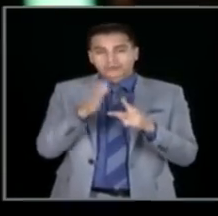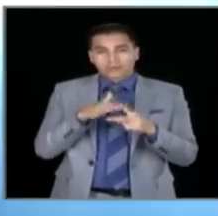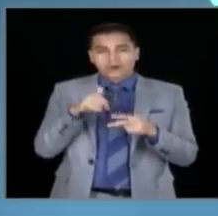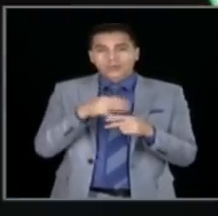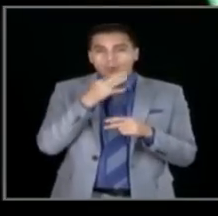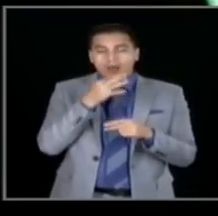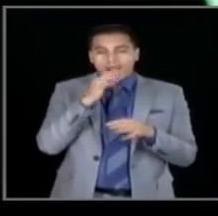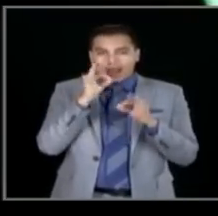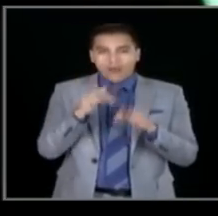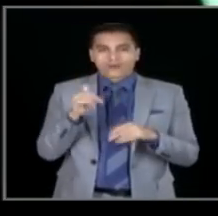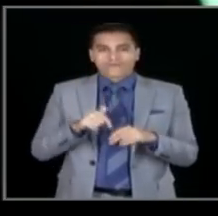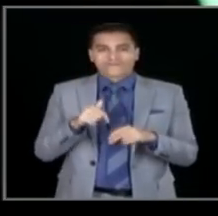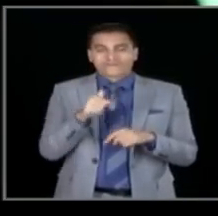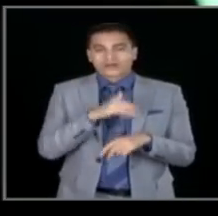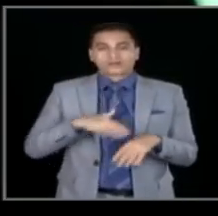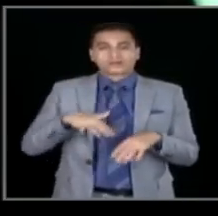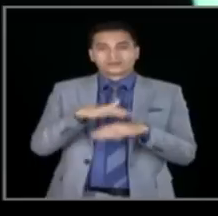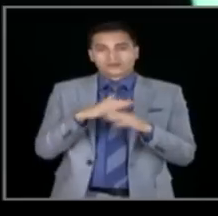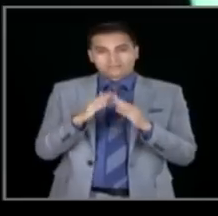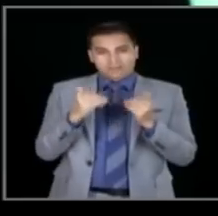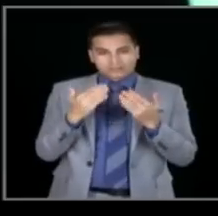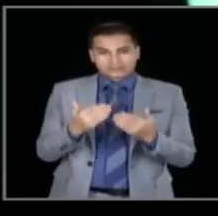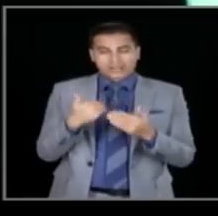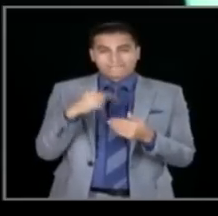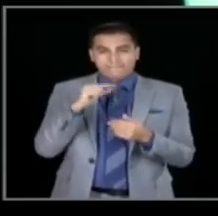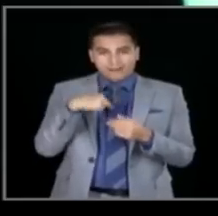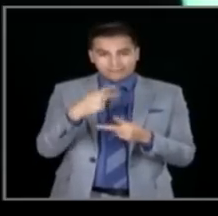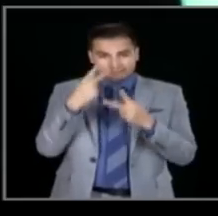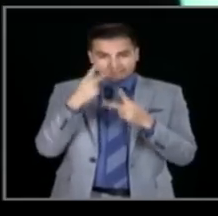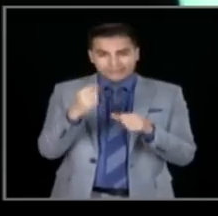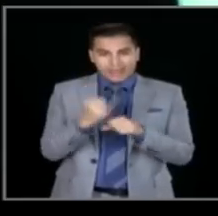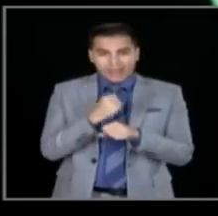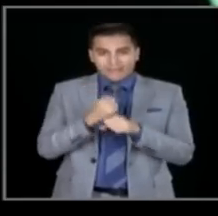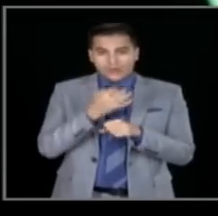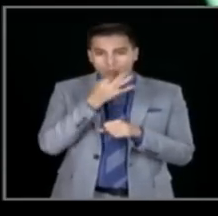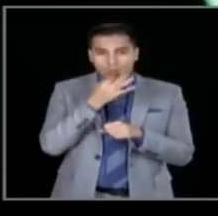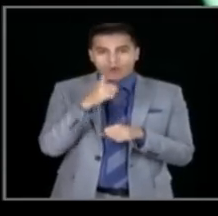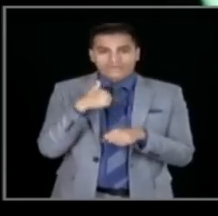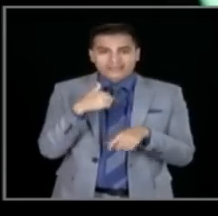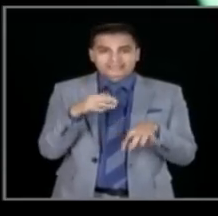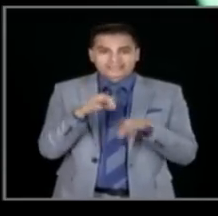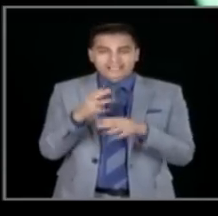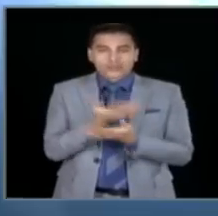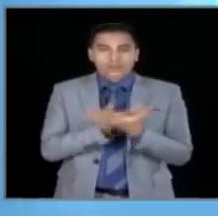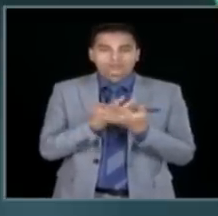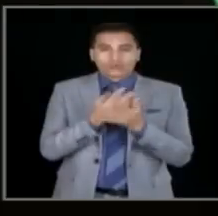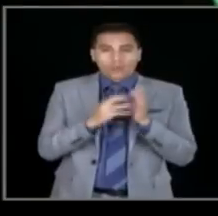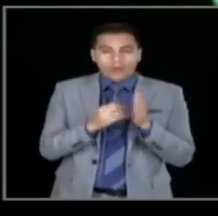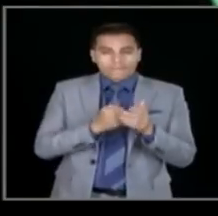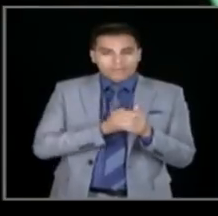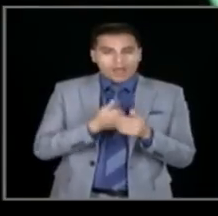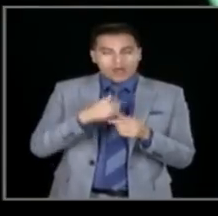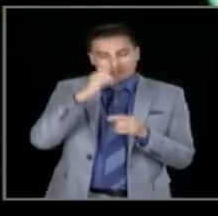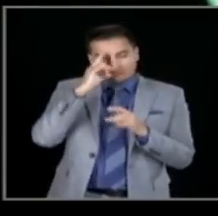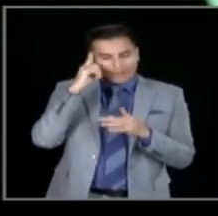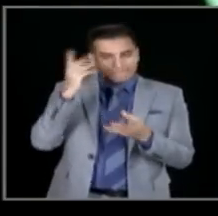المصرية. الفريق بيعتمد عليا في المعلومات العامة، خصوصا ان انا المجال بتاعي ككلية سياسة واقتصاد، وان شاء الله اتمنى ان انا اكون قد الثقة دي.